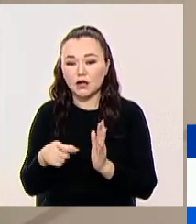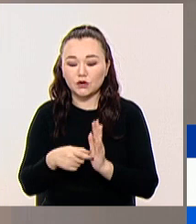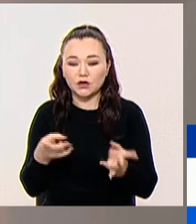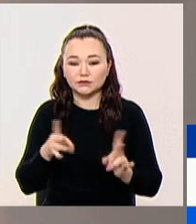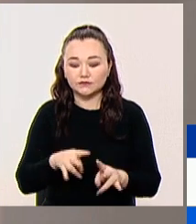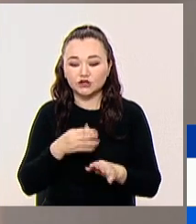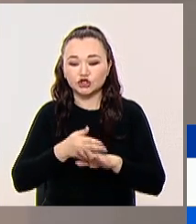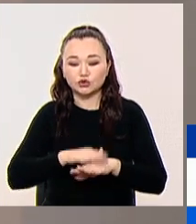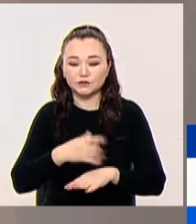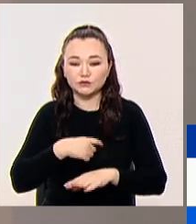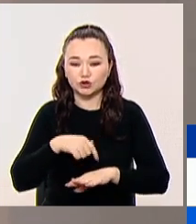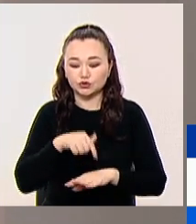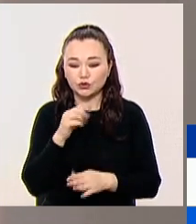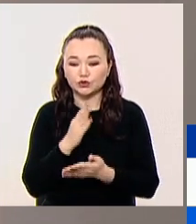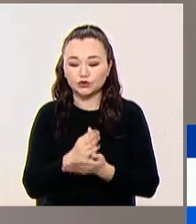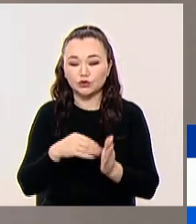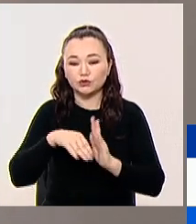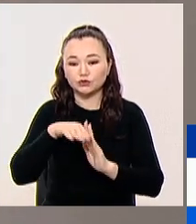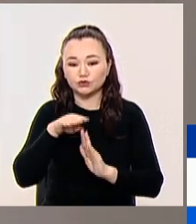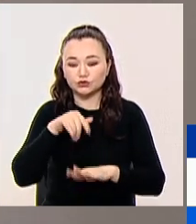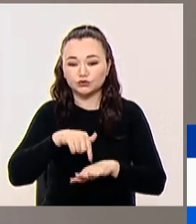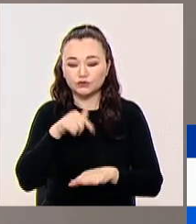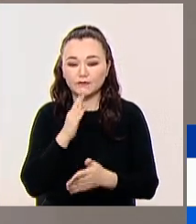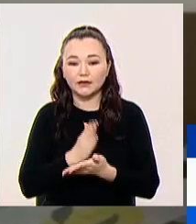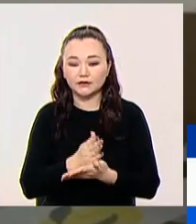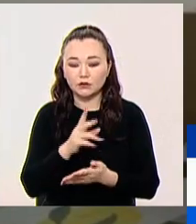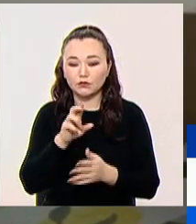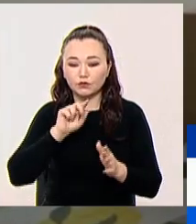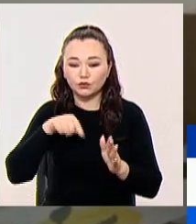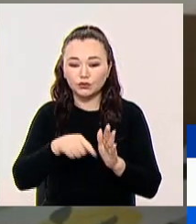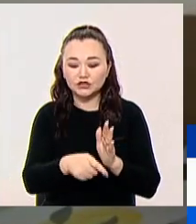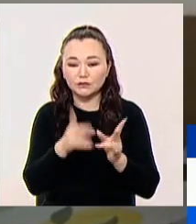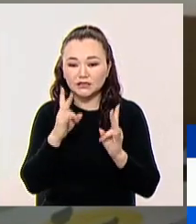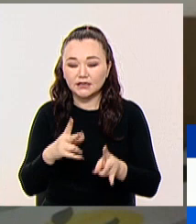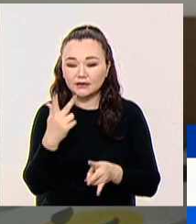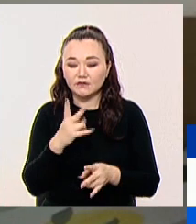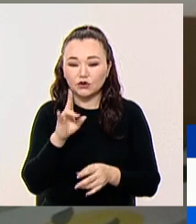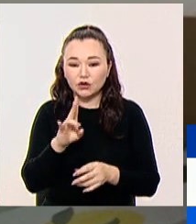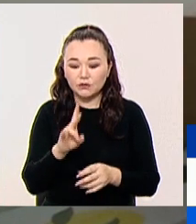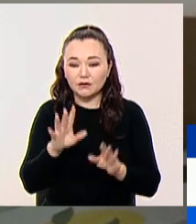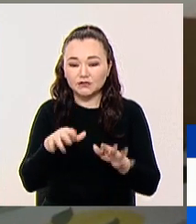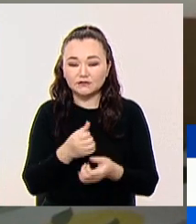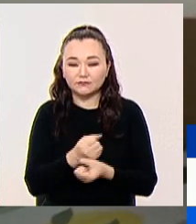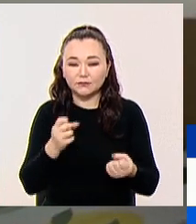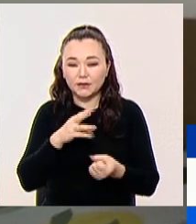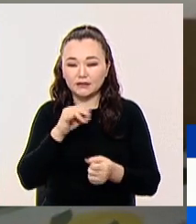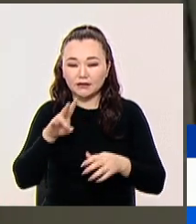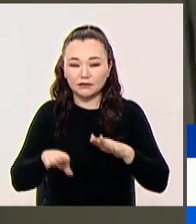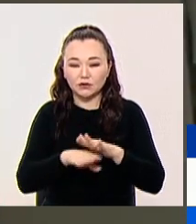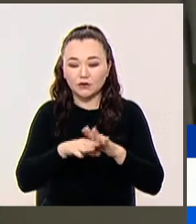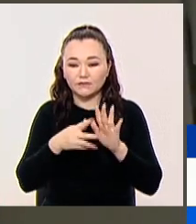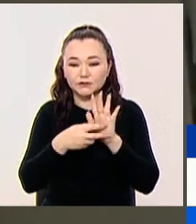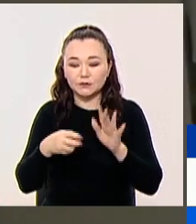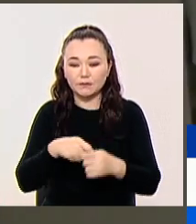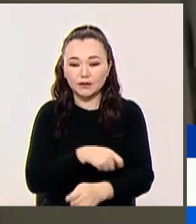тяжелом состоянии, но есть динамика с улучшением. Бурильщики пострадали 3 ноября при взрыве метана на глубине около 800